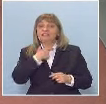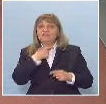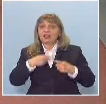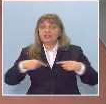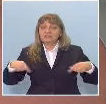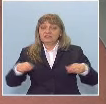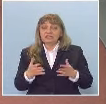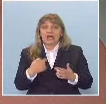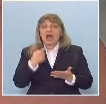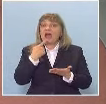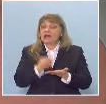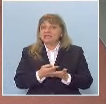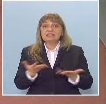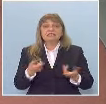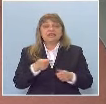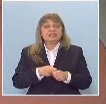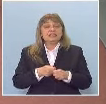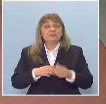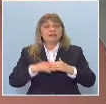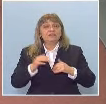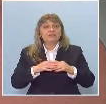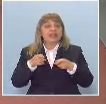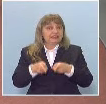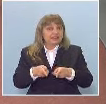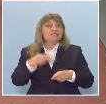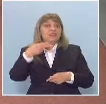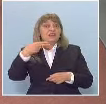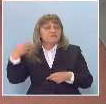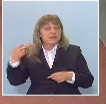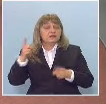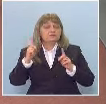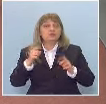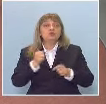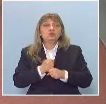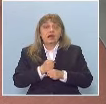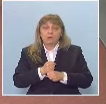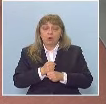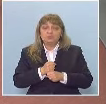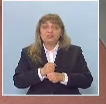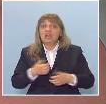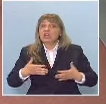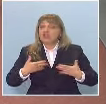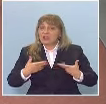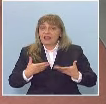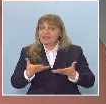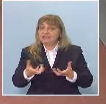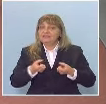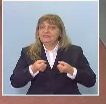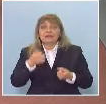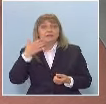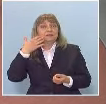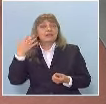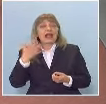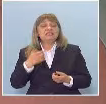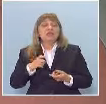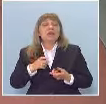Добре, казахте къде се провежда практиката. Тези фирми, с които работите, изявяват ли желание да наемат млади кадри от гимназията още,